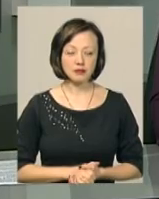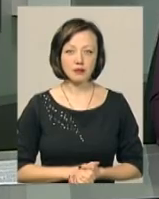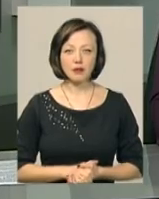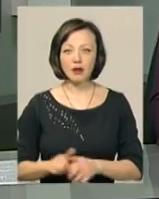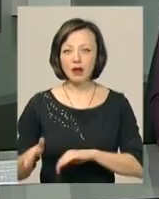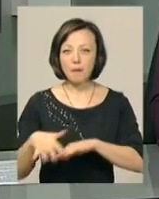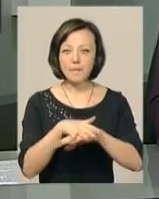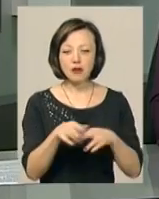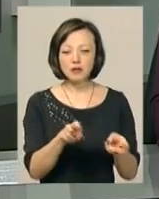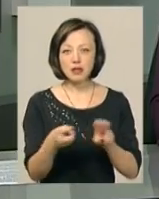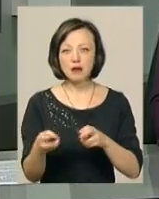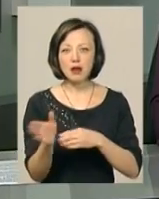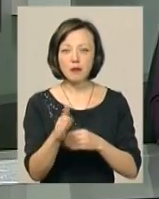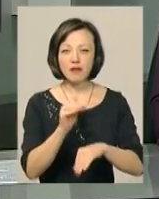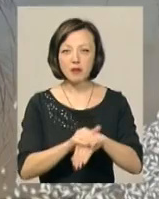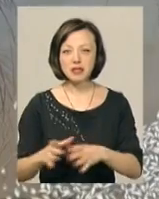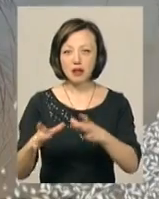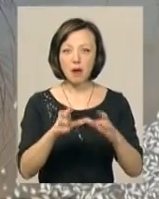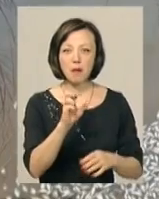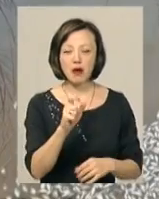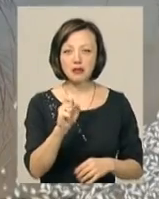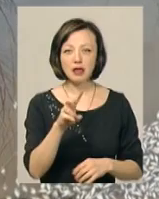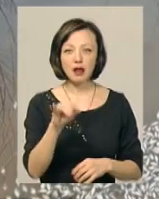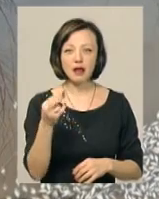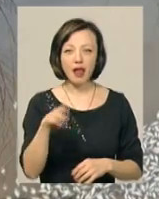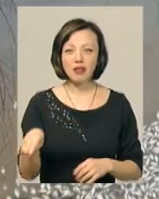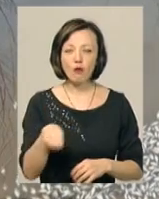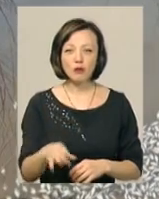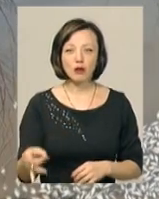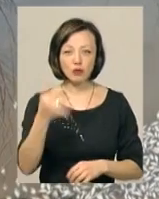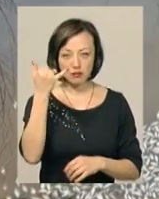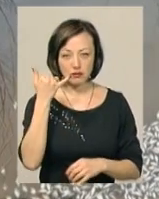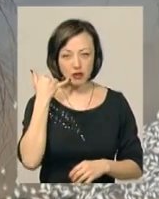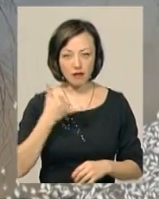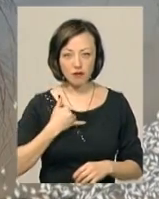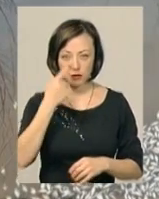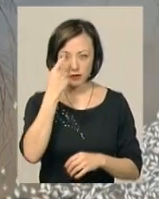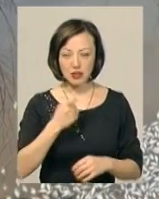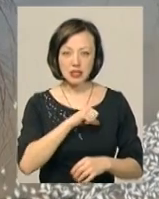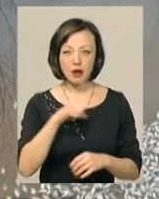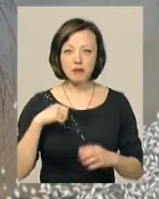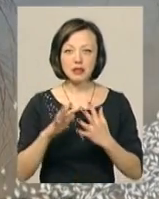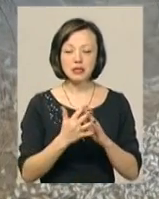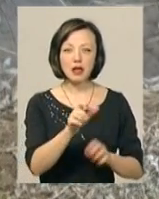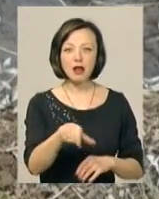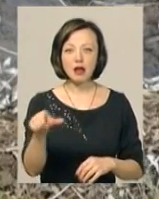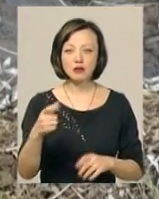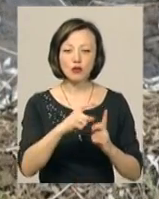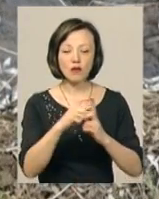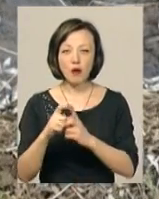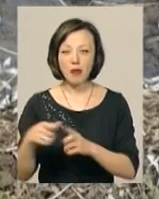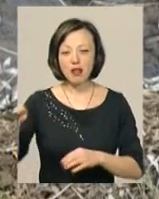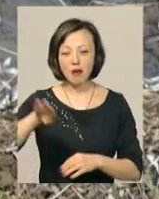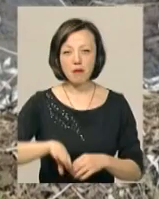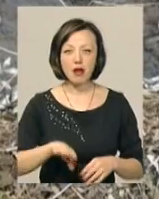Масову загибель риби виявили на ставку у Базалії Теофіпільського району. Про це нам телефоном повідомили самі селяни. За їхніми словами, на берег